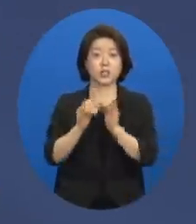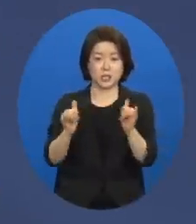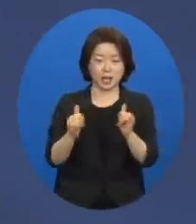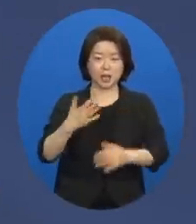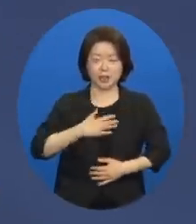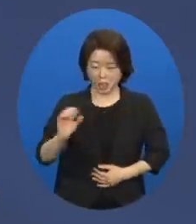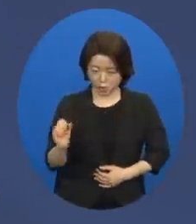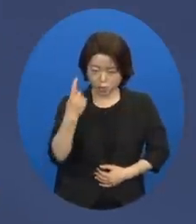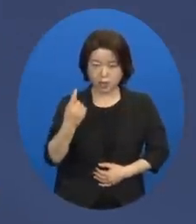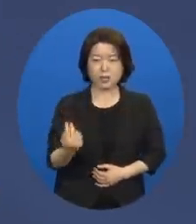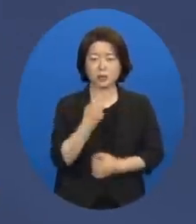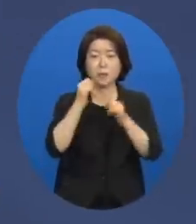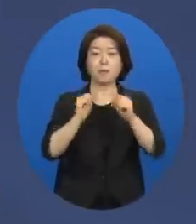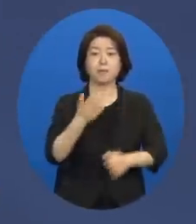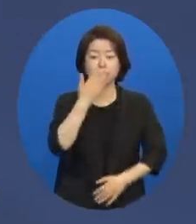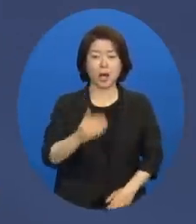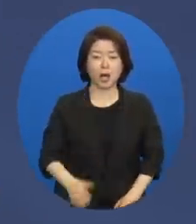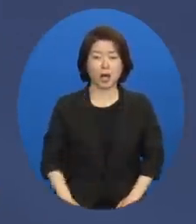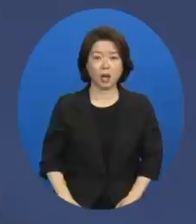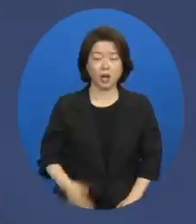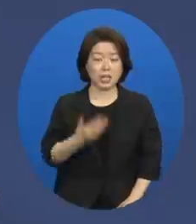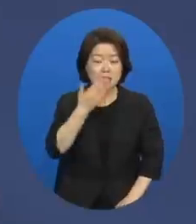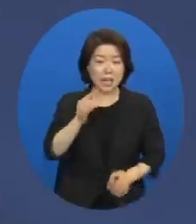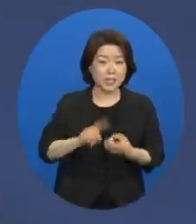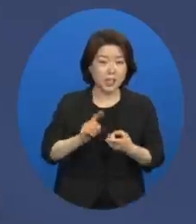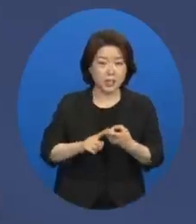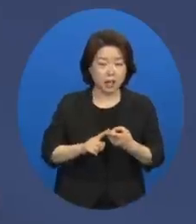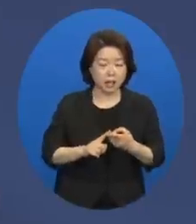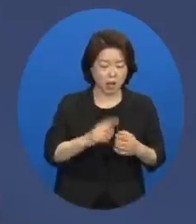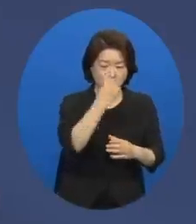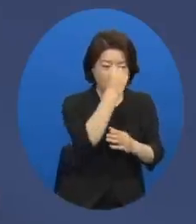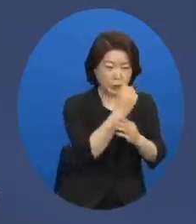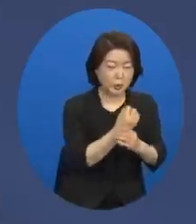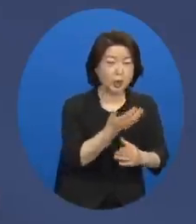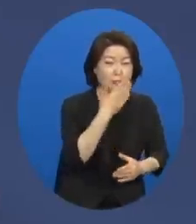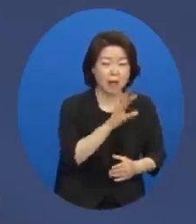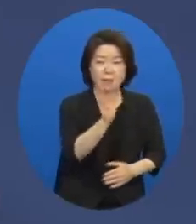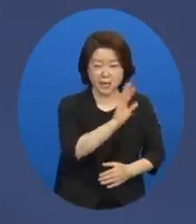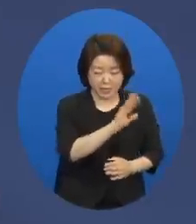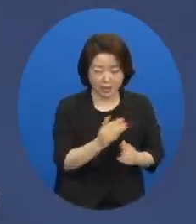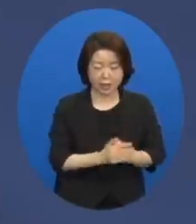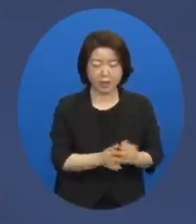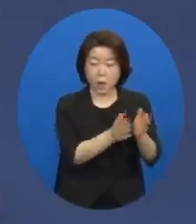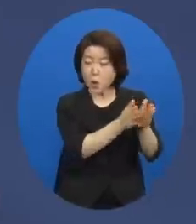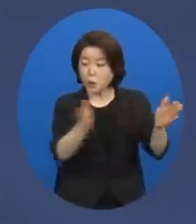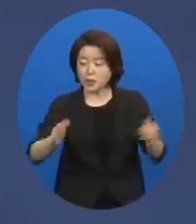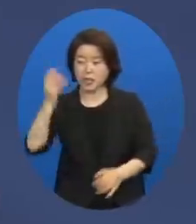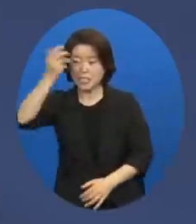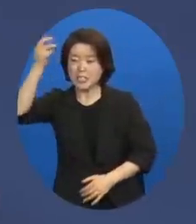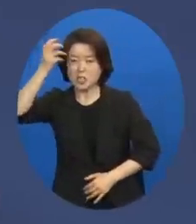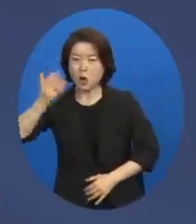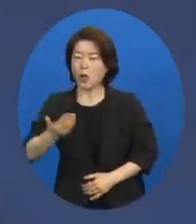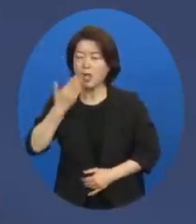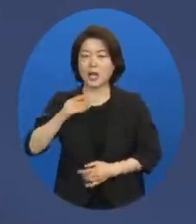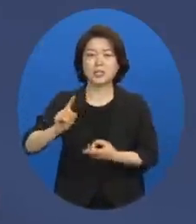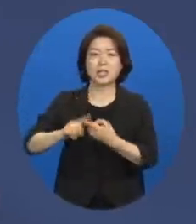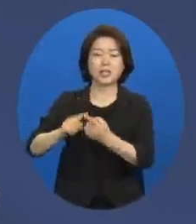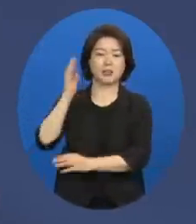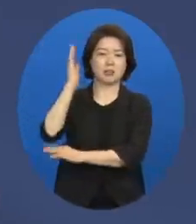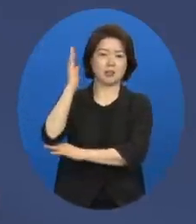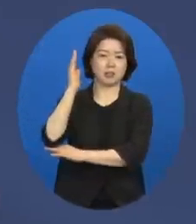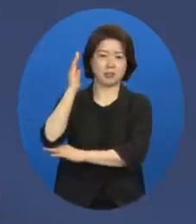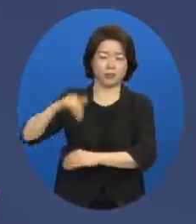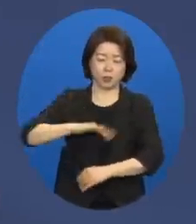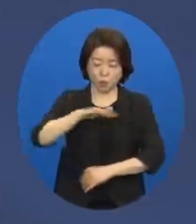나로 인하여 살리라. 양식에 관한 얘기를 이 썩을 양식에서 출발해서 영적인 양식에 대한 얘기를 하시면서